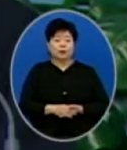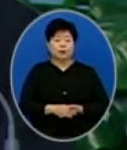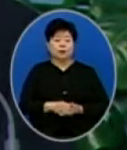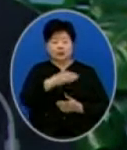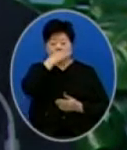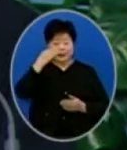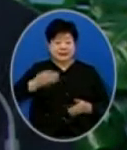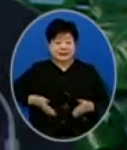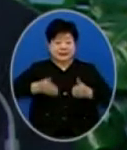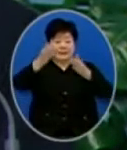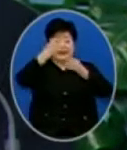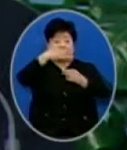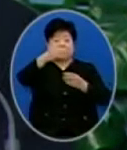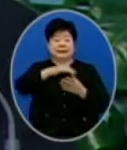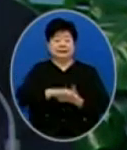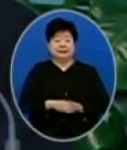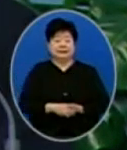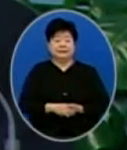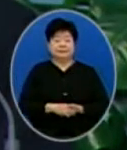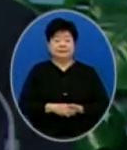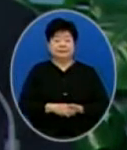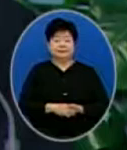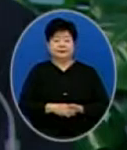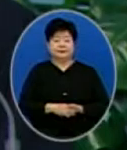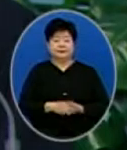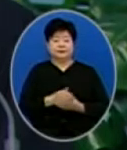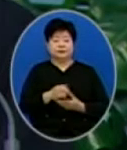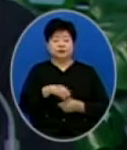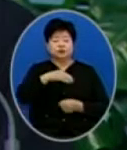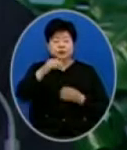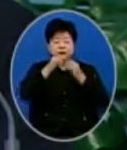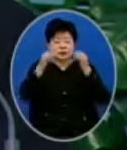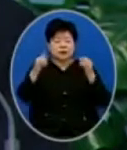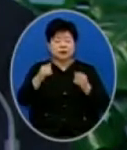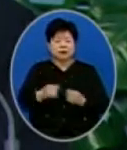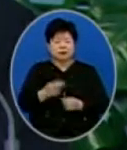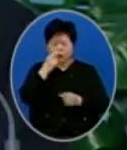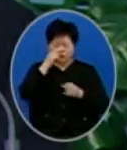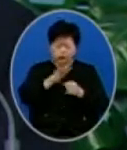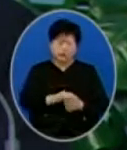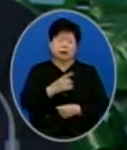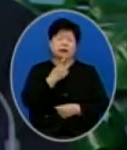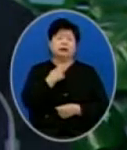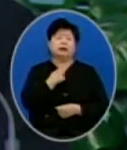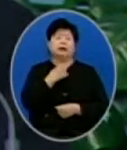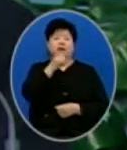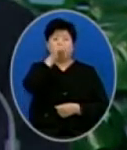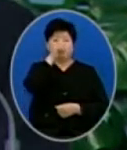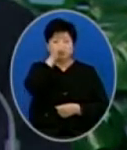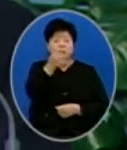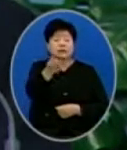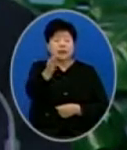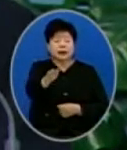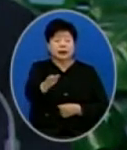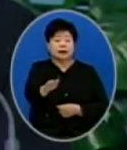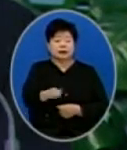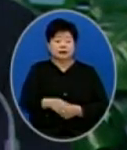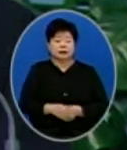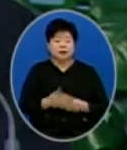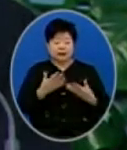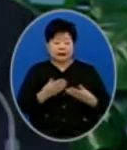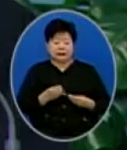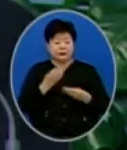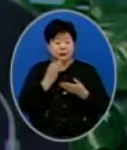바른 길을 가다가 주위 사람들에게 뭘 받고 어려움을 당할 수도 있어요 그러나